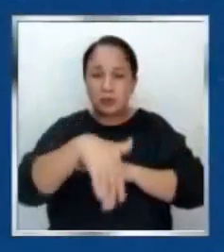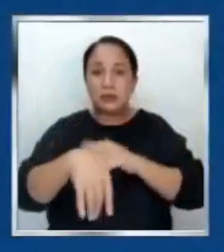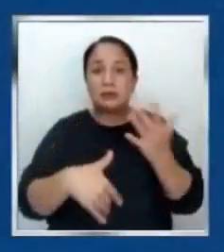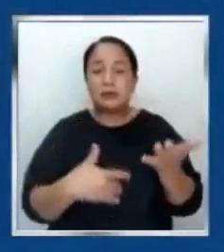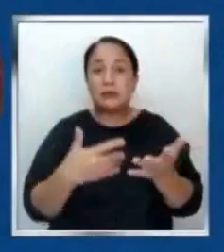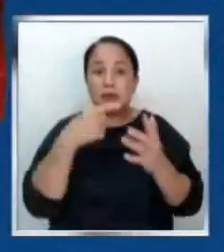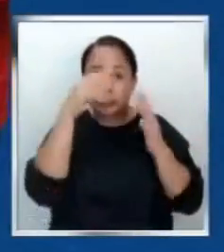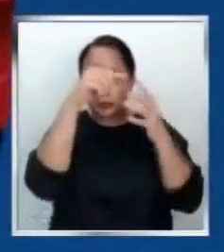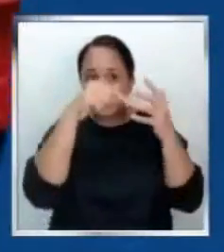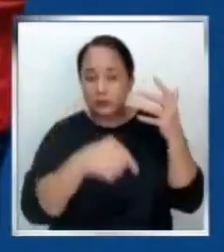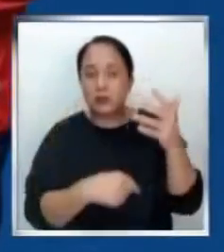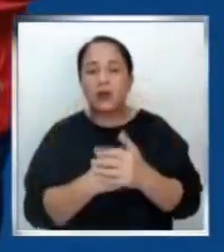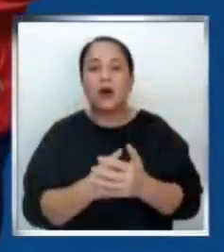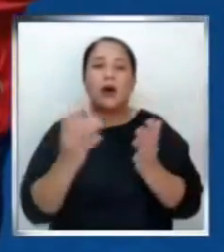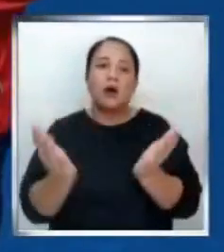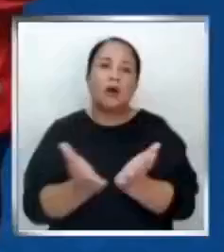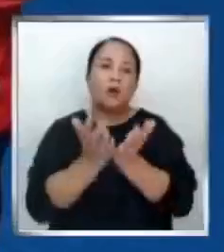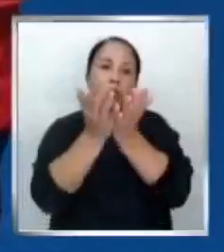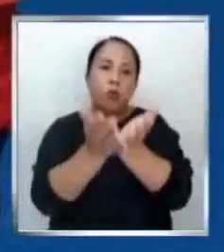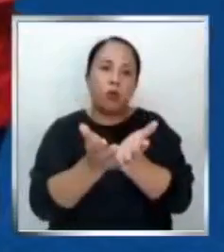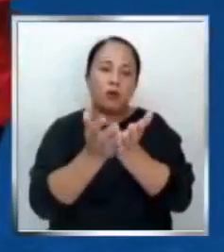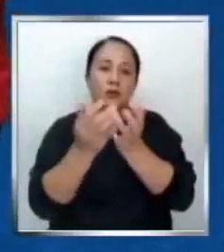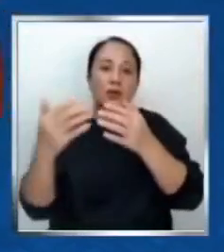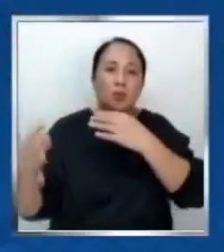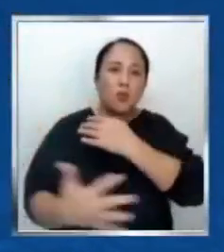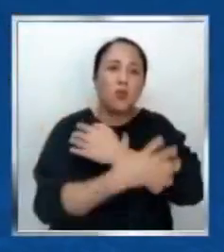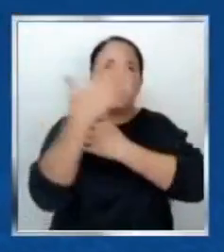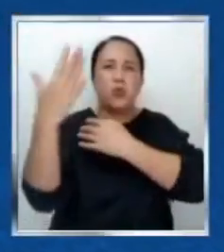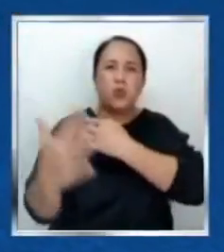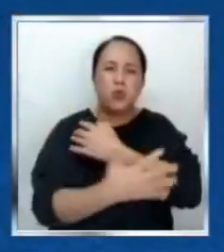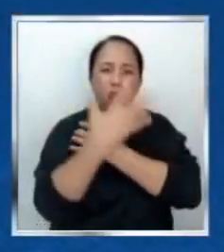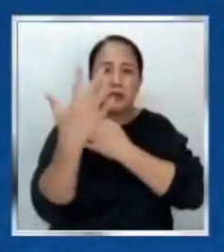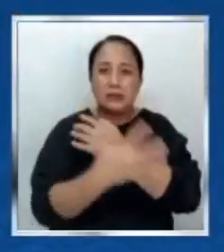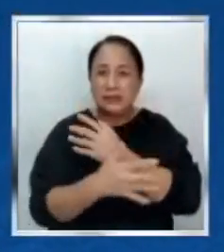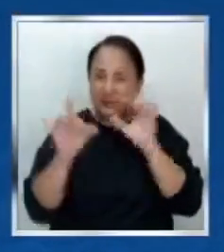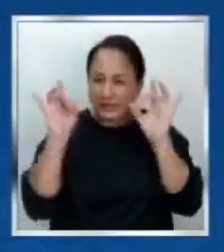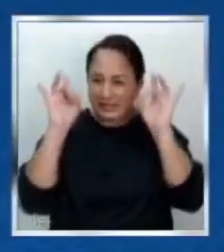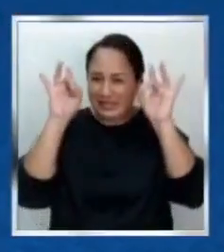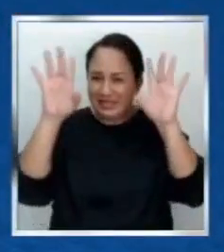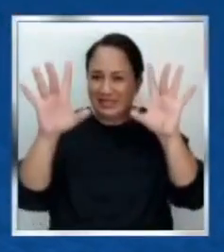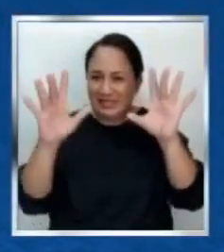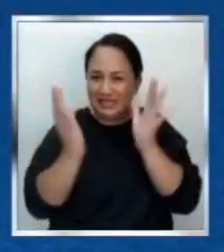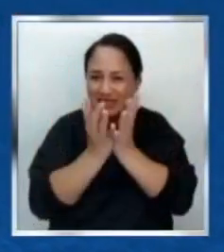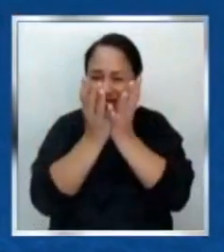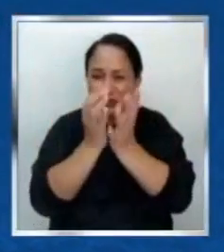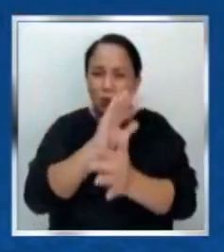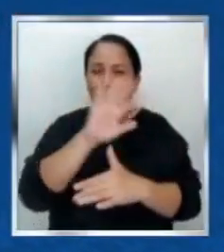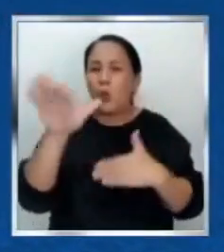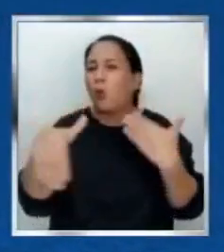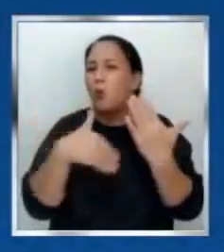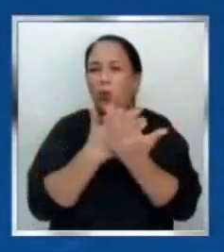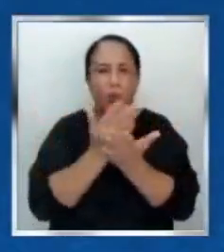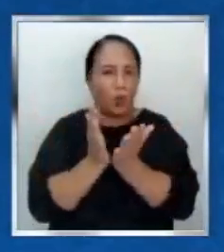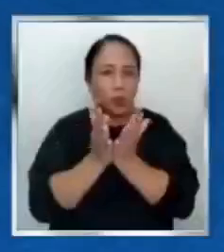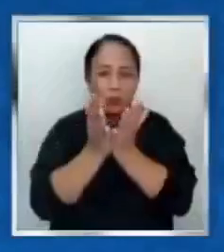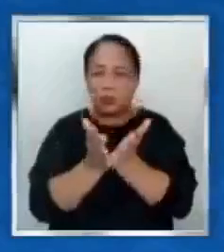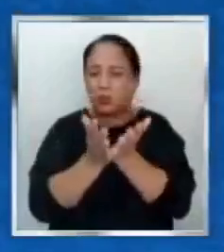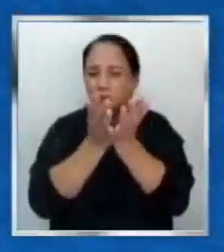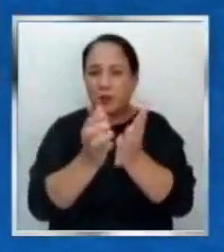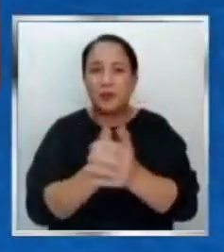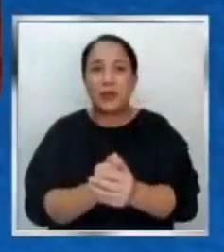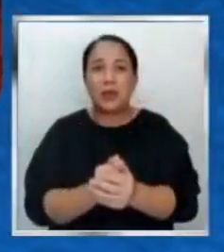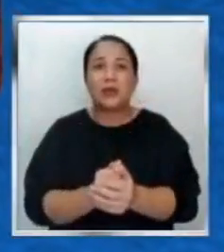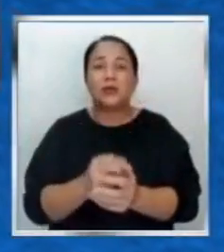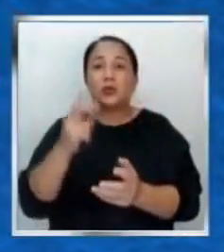maalong karagatan sa mga lugar na may signal, kaya delikado pong maglayag ang lahat ng mga sasakyang pandagat. Nakadalawang landfall